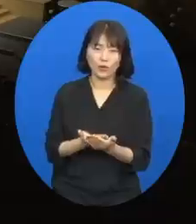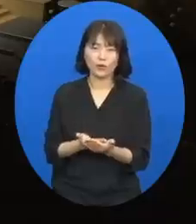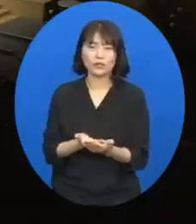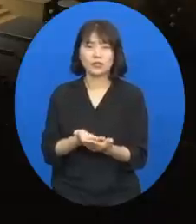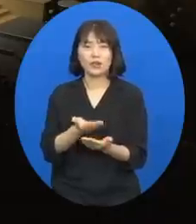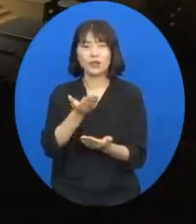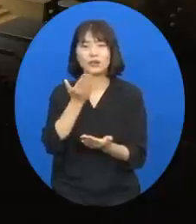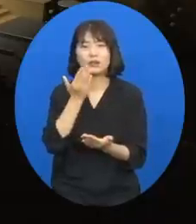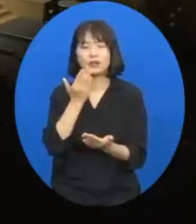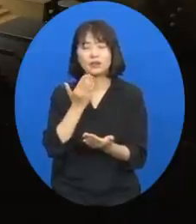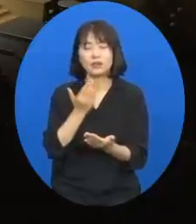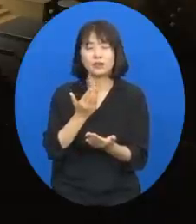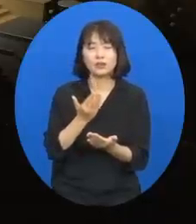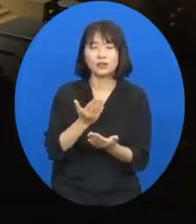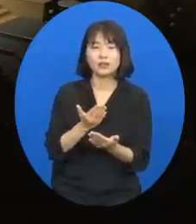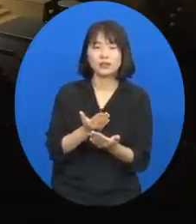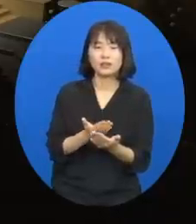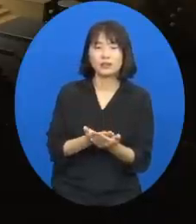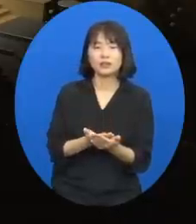woo